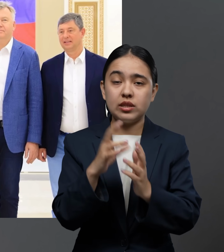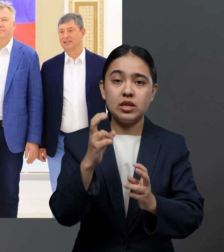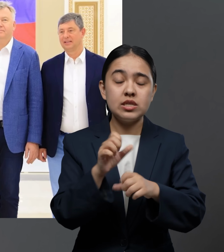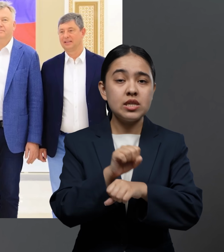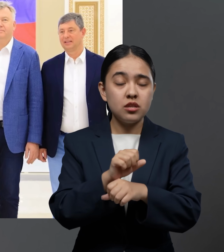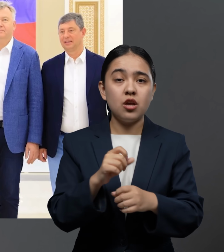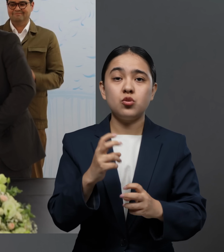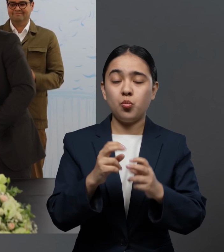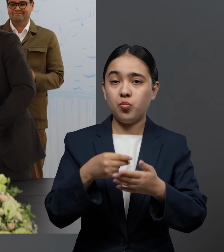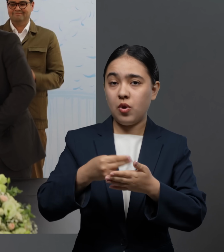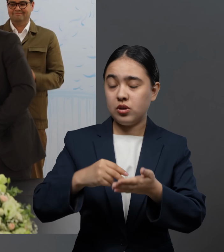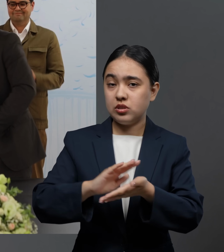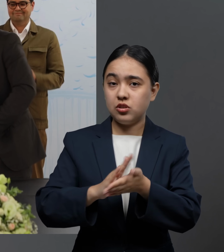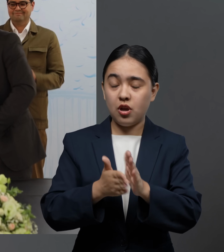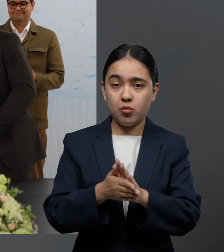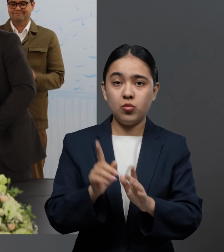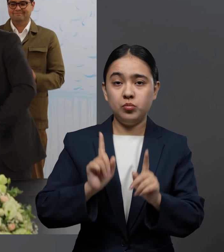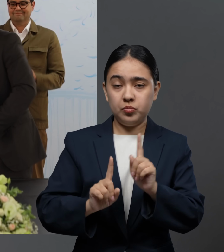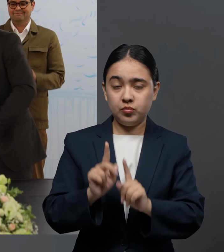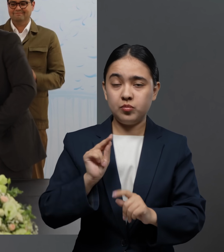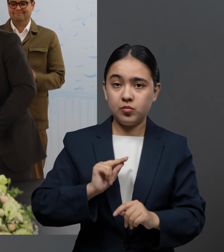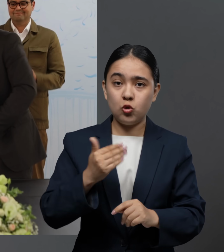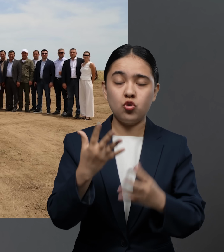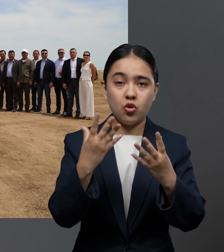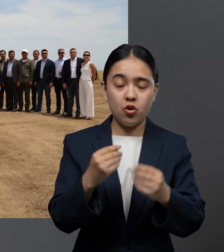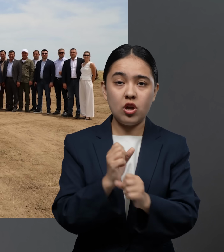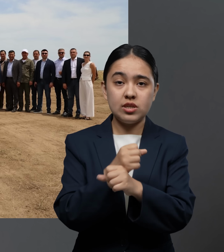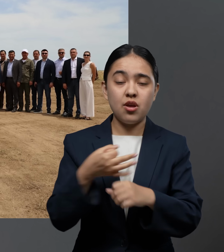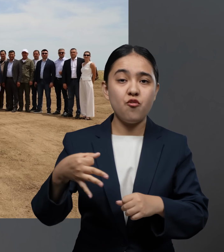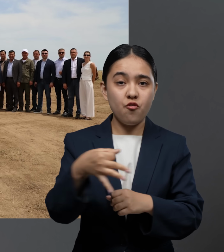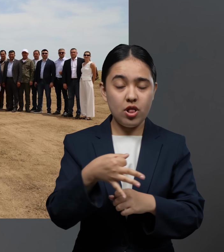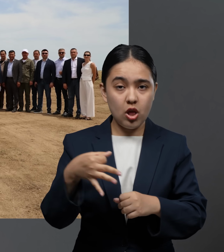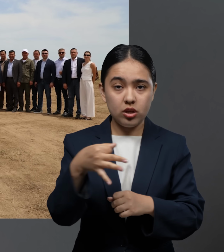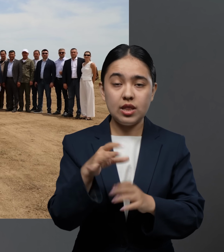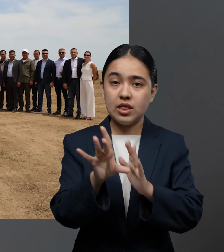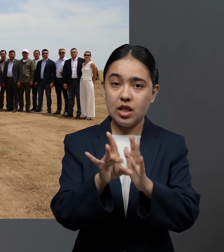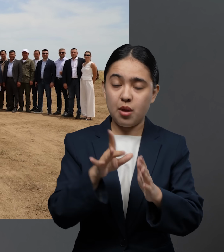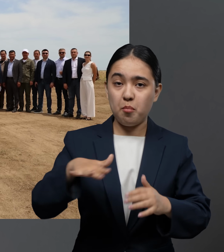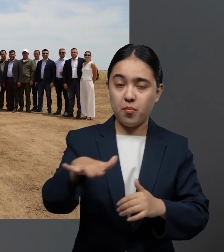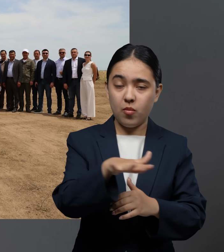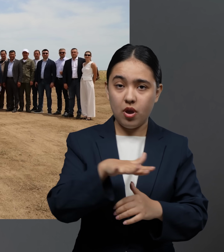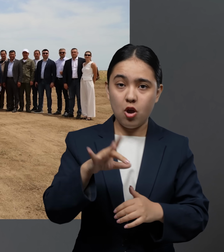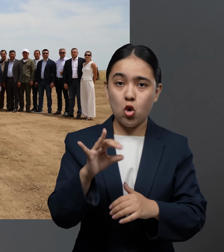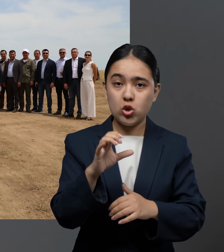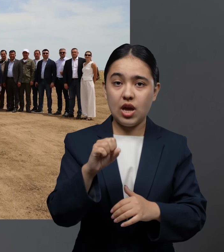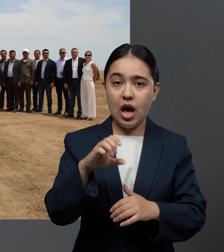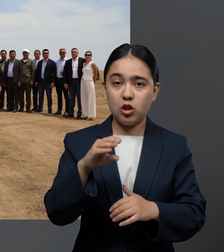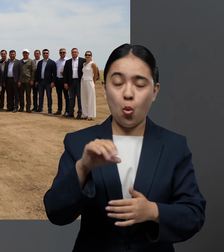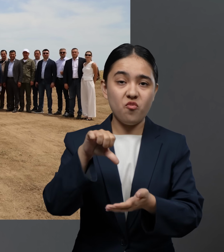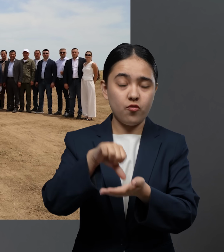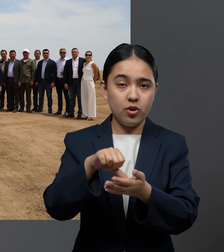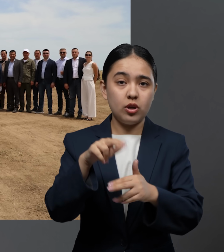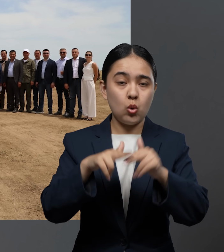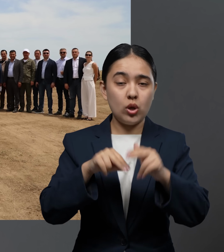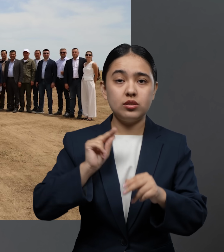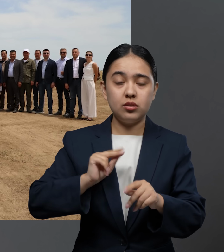elektr stansiyasi qurish bo'yicha imzolangan shartnoma kuchga kirdi. Shu kuni Jizzax viloyatidagi tanlangan maydonda Rosatom